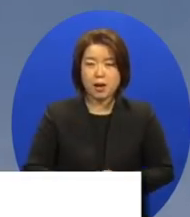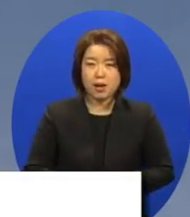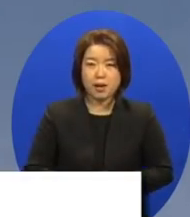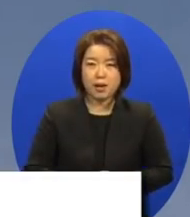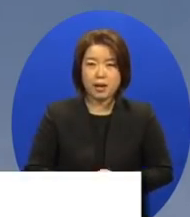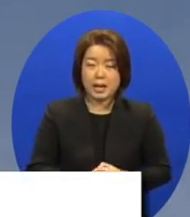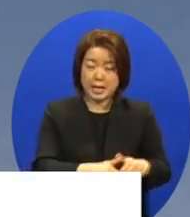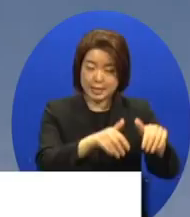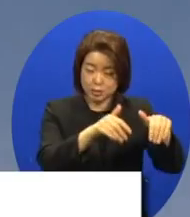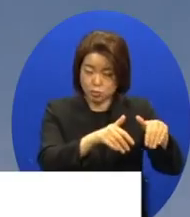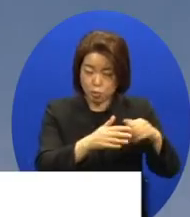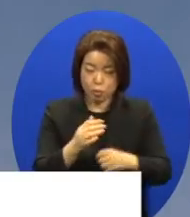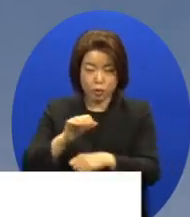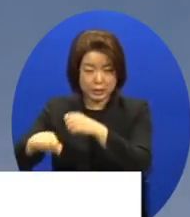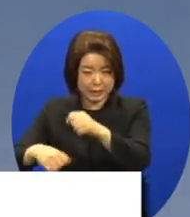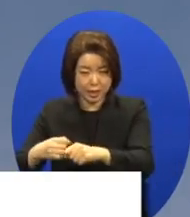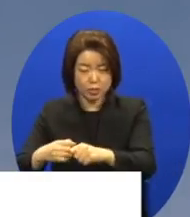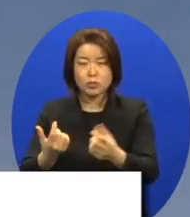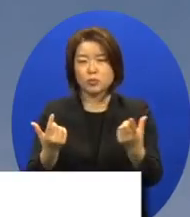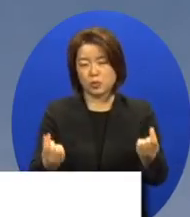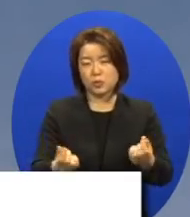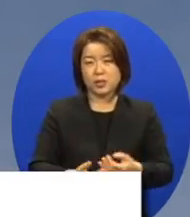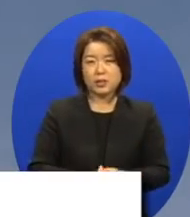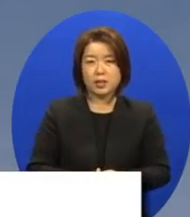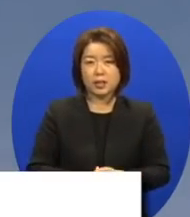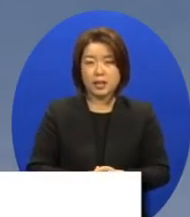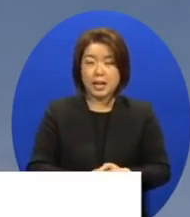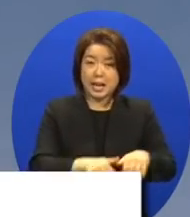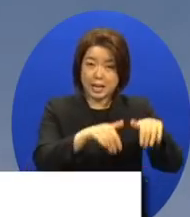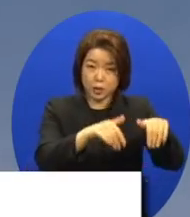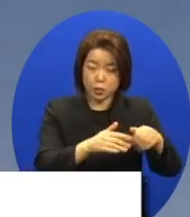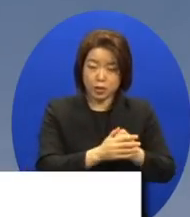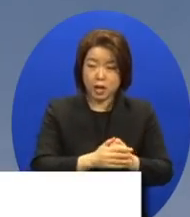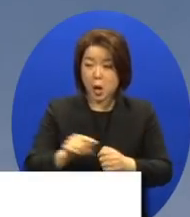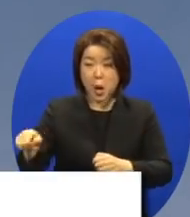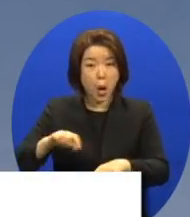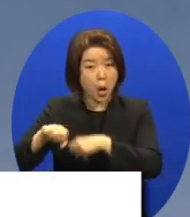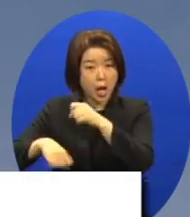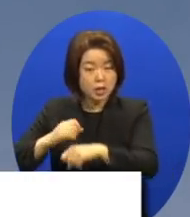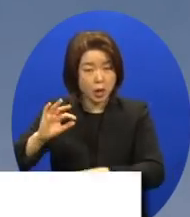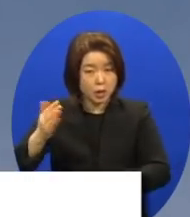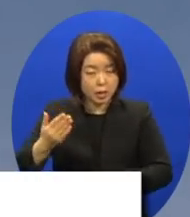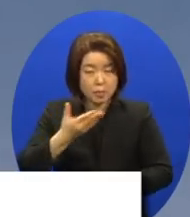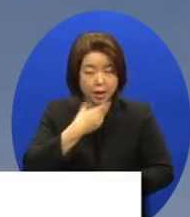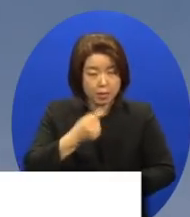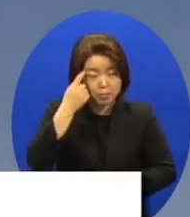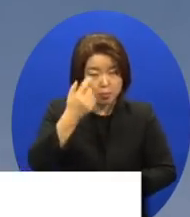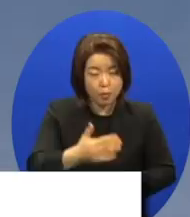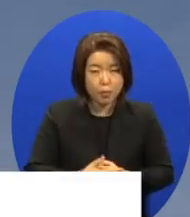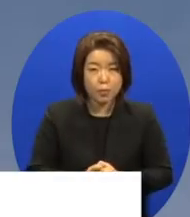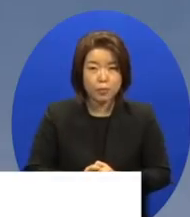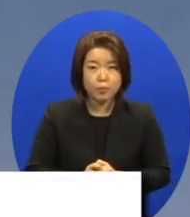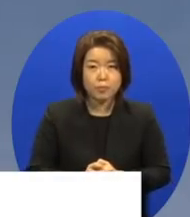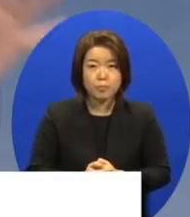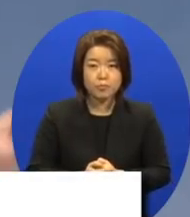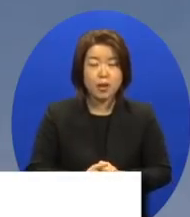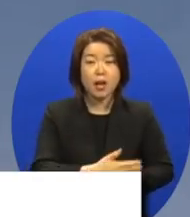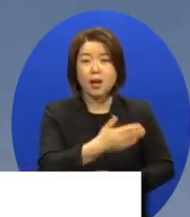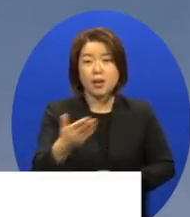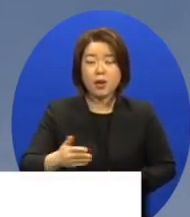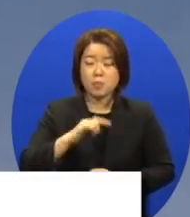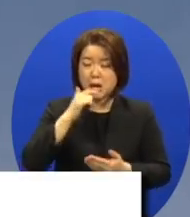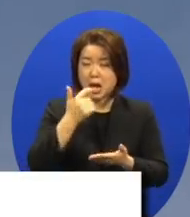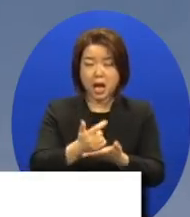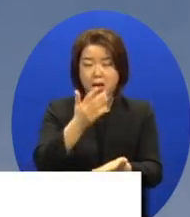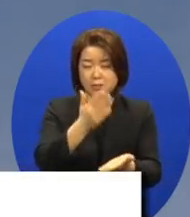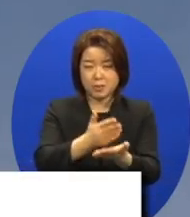종인 야자유 자 나도 마찬가지 입니다 노예가 자유인이 되면 행복한가 여러분 소금은